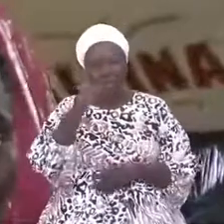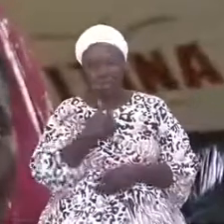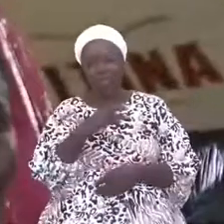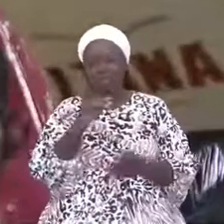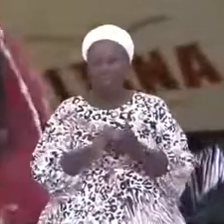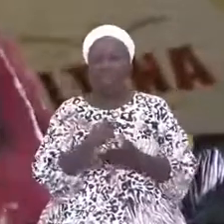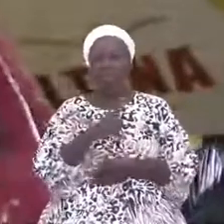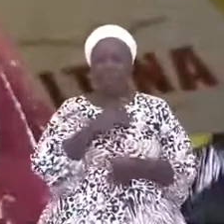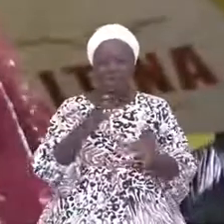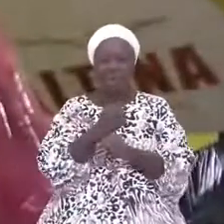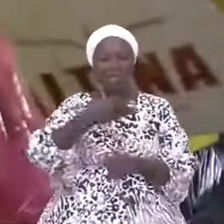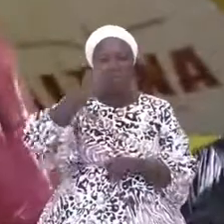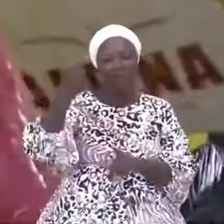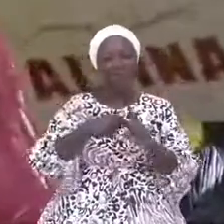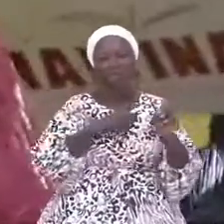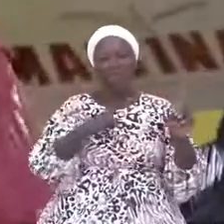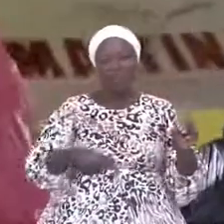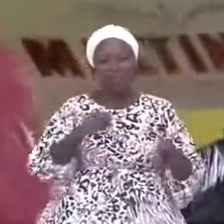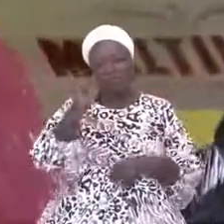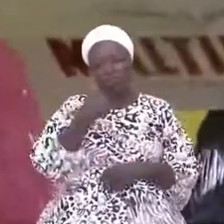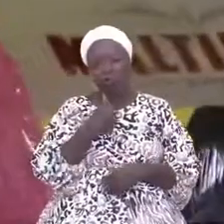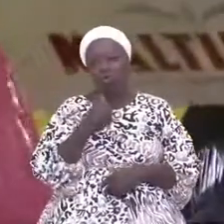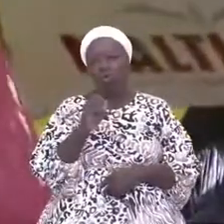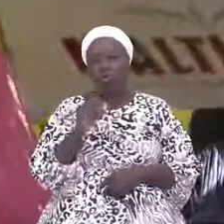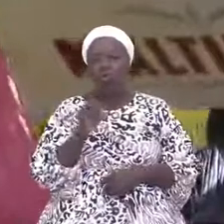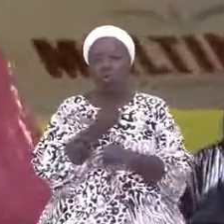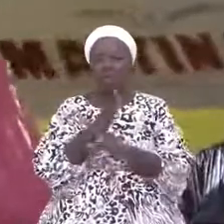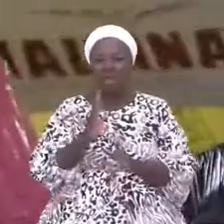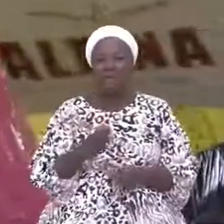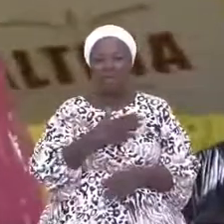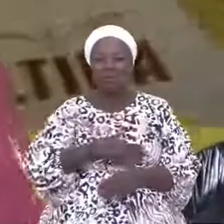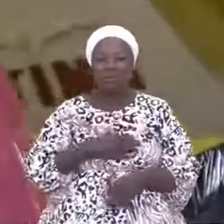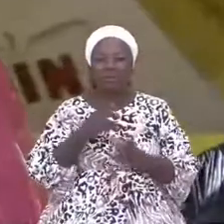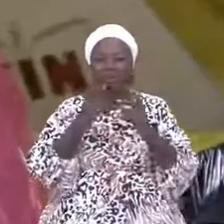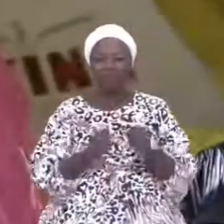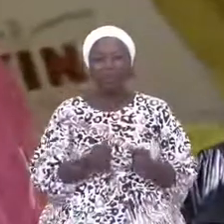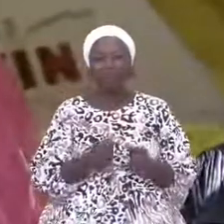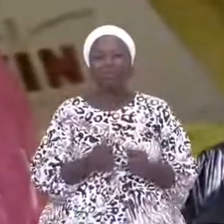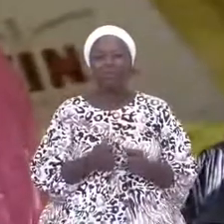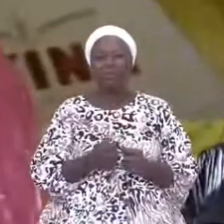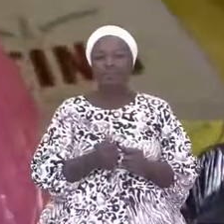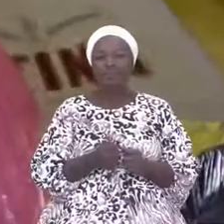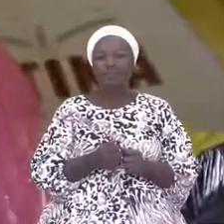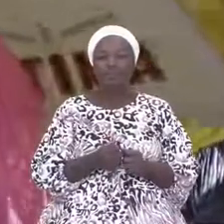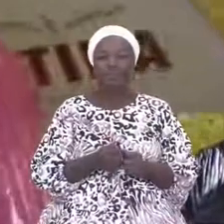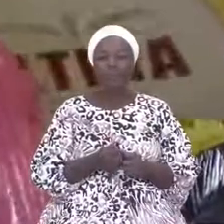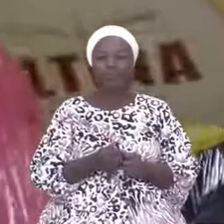Soyez disponibles pour participer à ce programme. Conseillers,